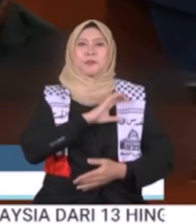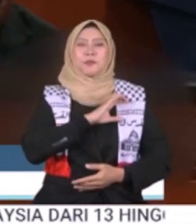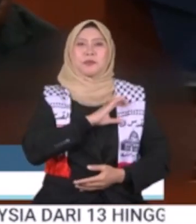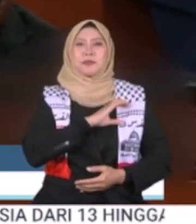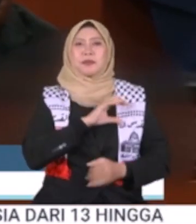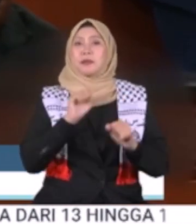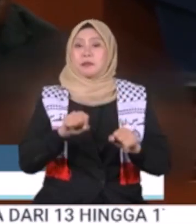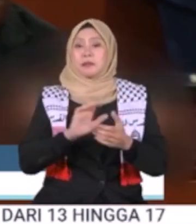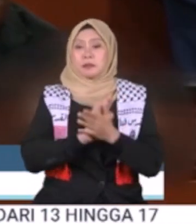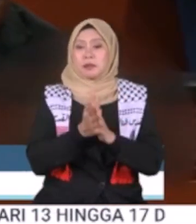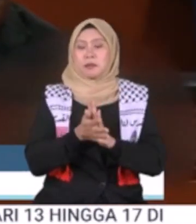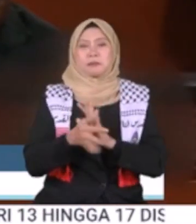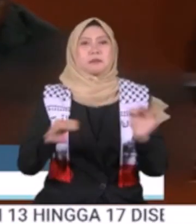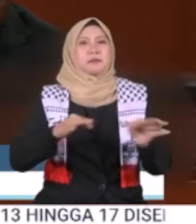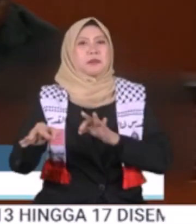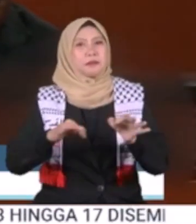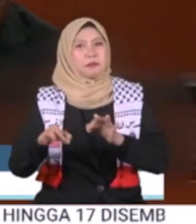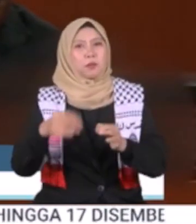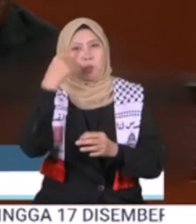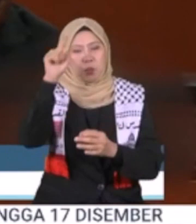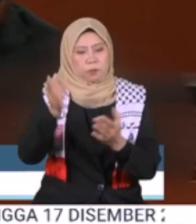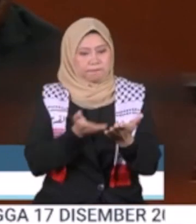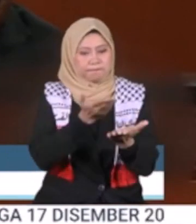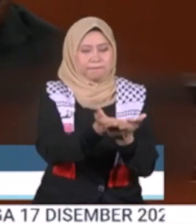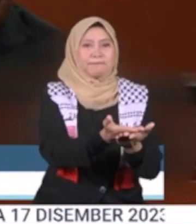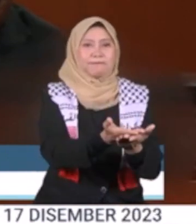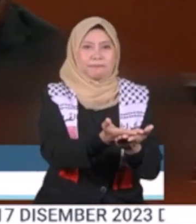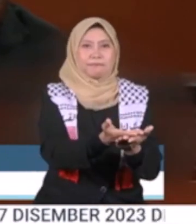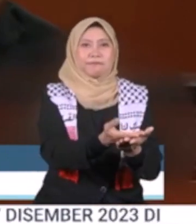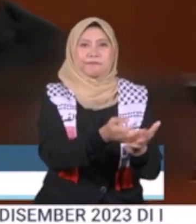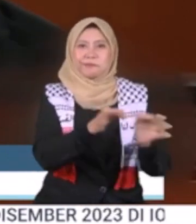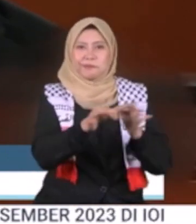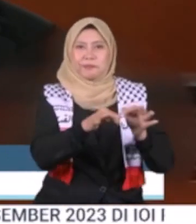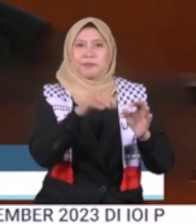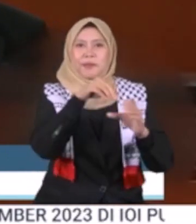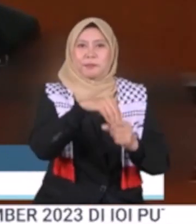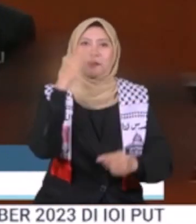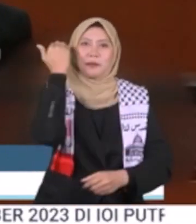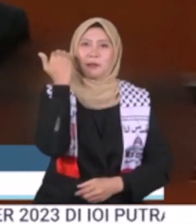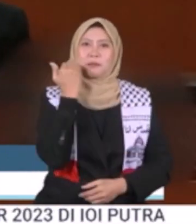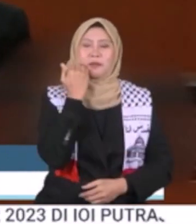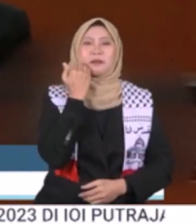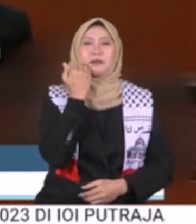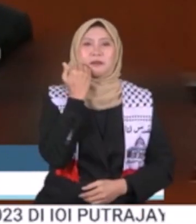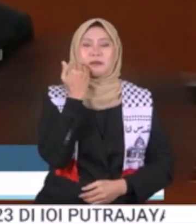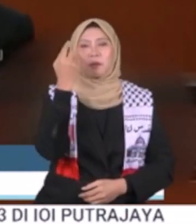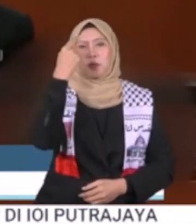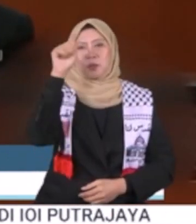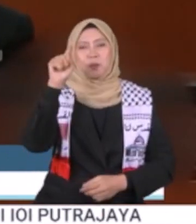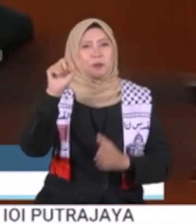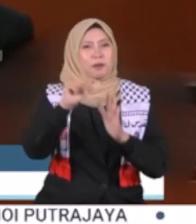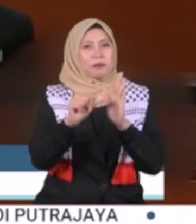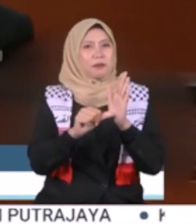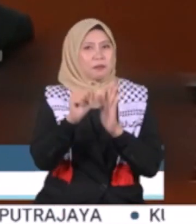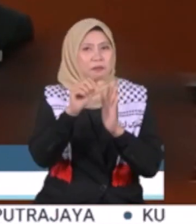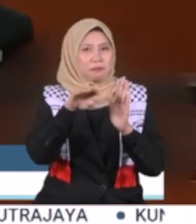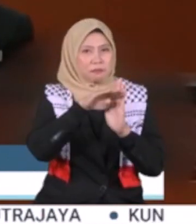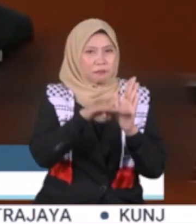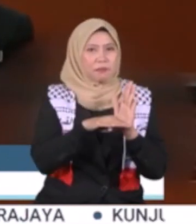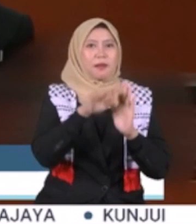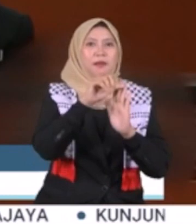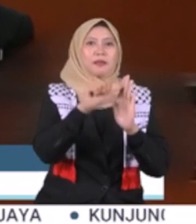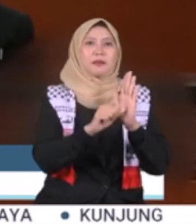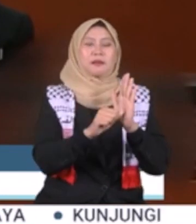dan ia dijadikan sebagai keterangan untuk dikemukakan dalam mahkamah selaras dengan peruntukan di bawah akta